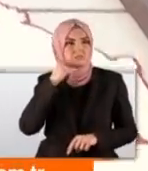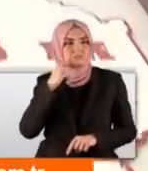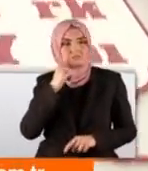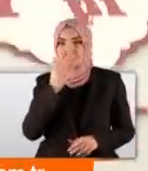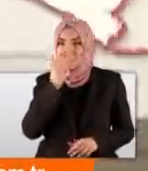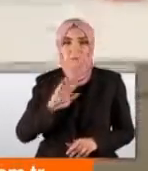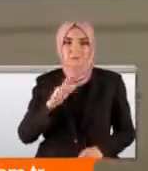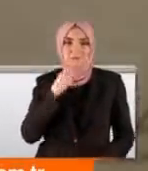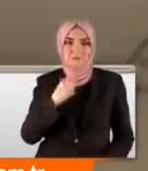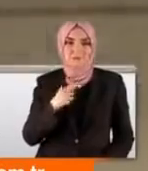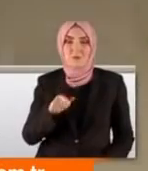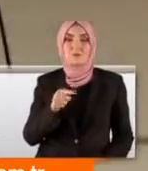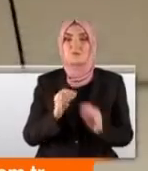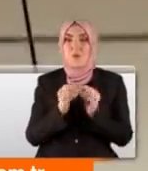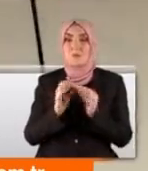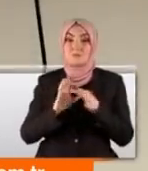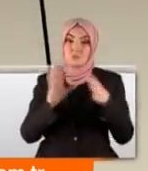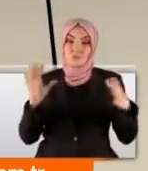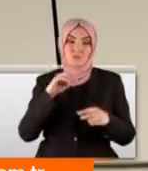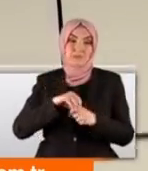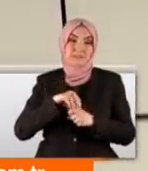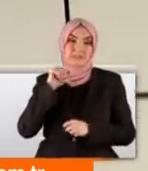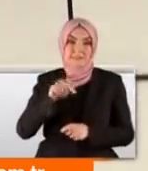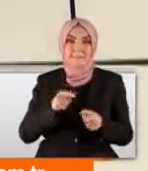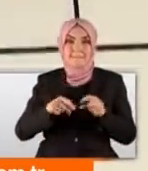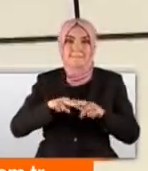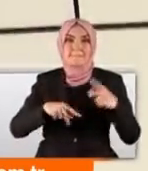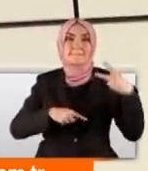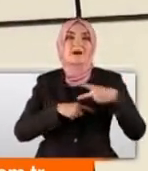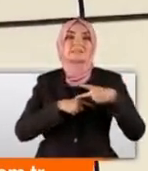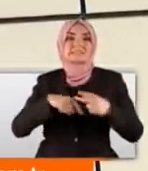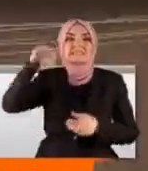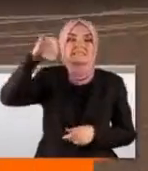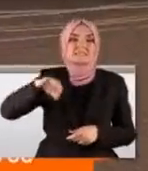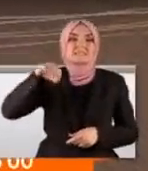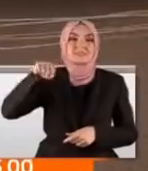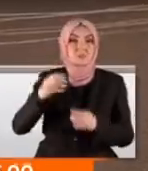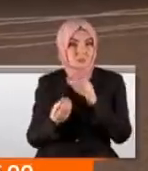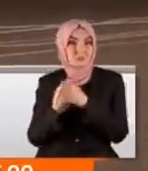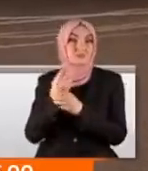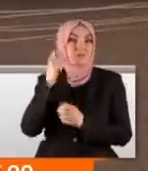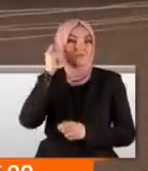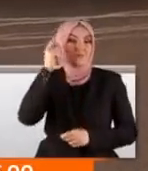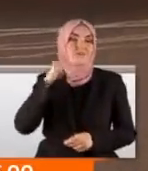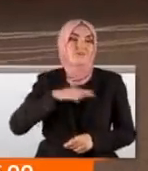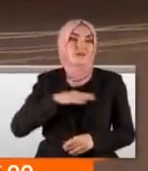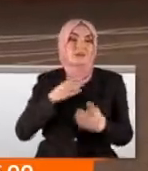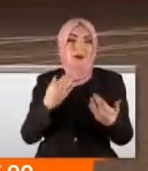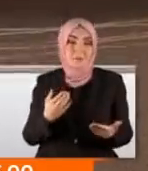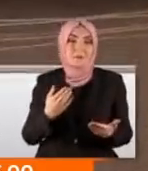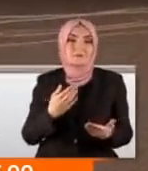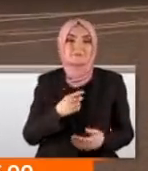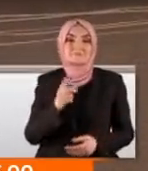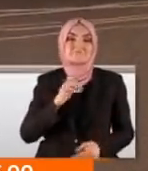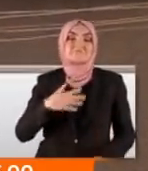Aslında sorunun çözümü için bölgeye baz istasyonu kurulması fikri ortaya atıldı. Ama... Baz istasyonu istemiyoruz.